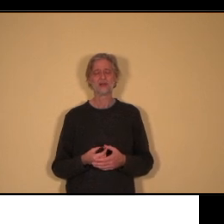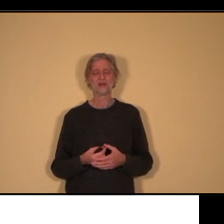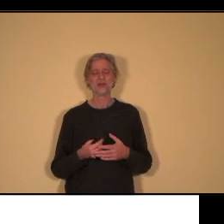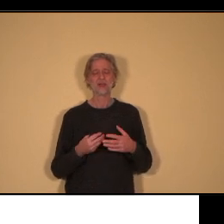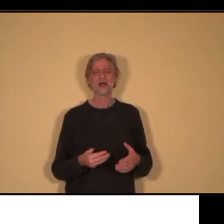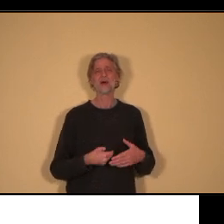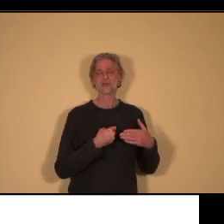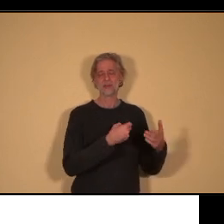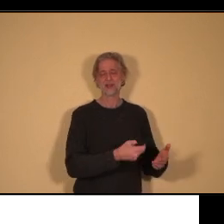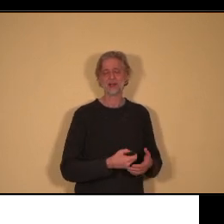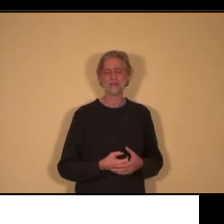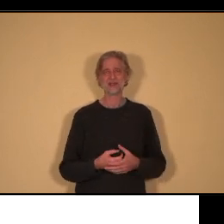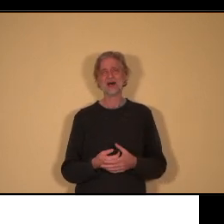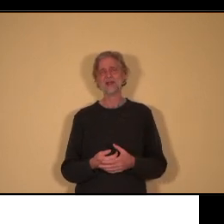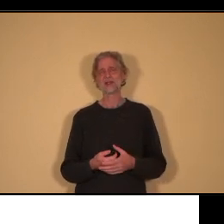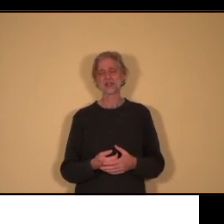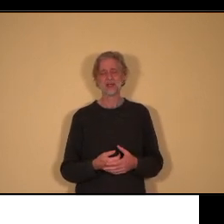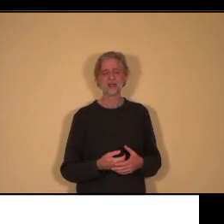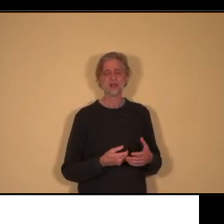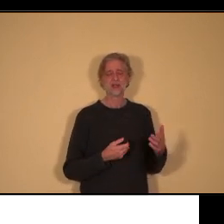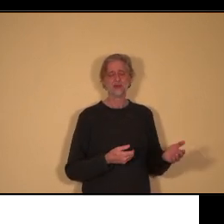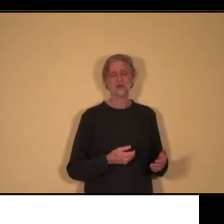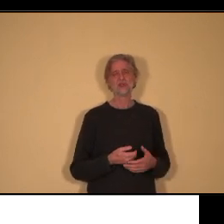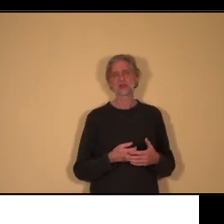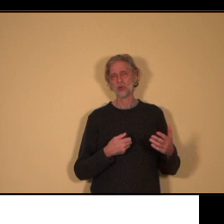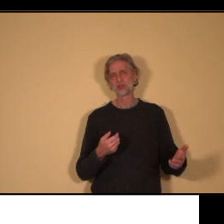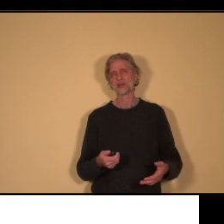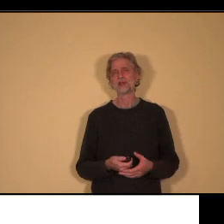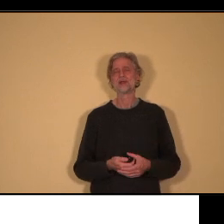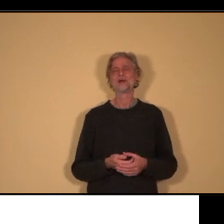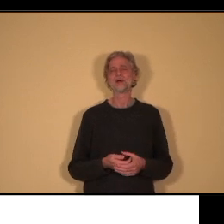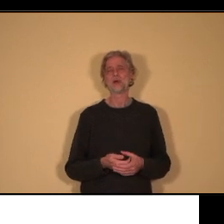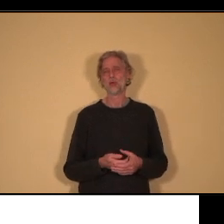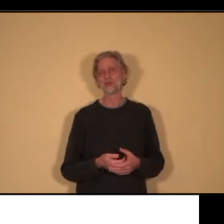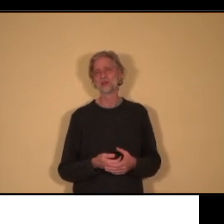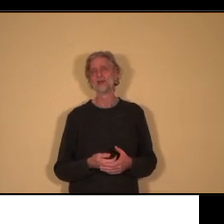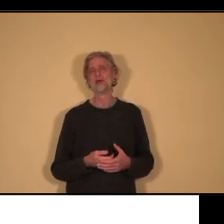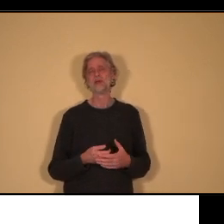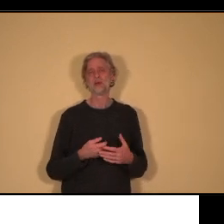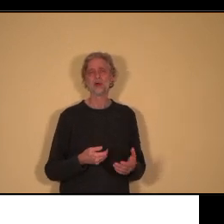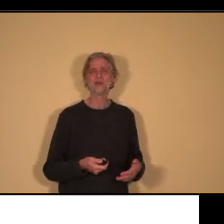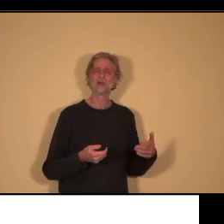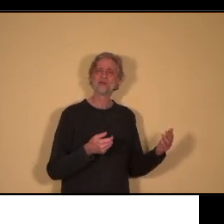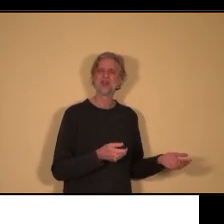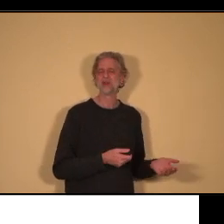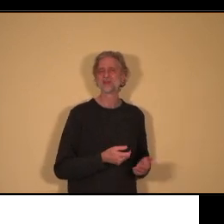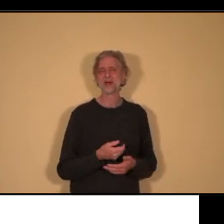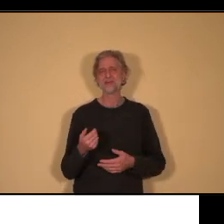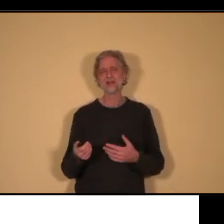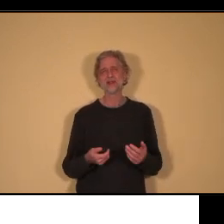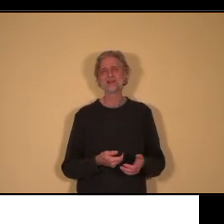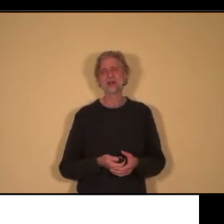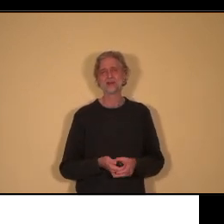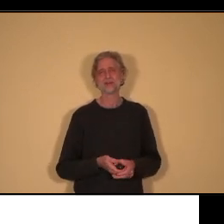Und daraus kann man dann Methan herstellen. Fischer-Tropsch hatte eine große Bedeutung während des